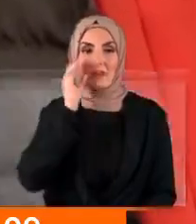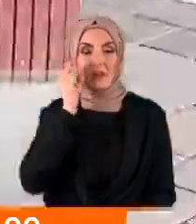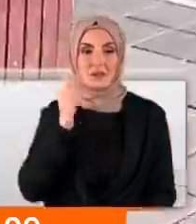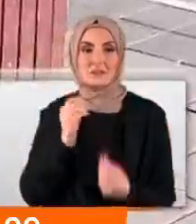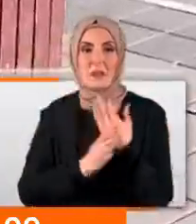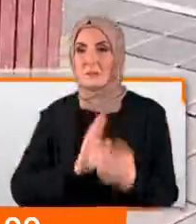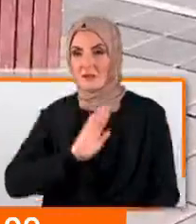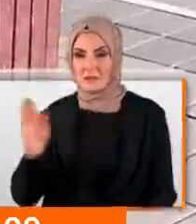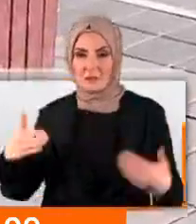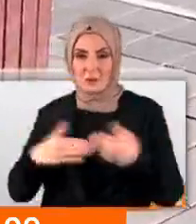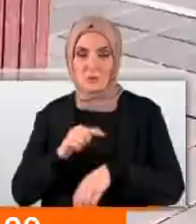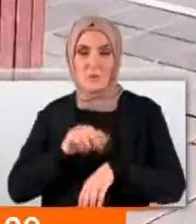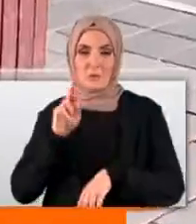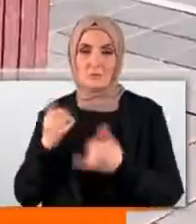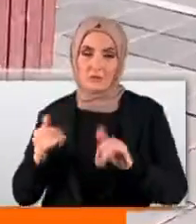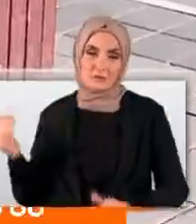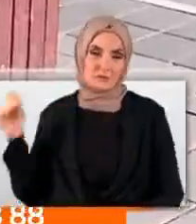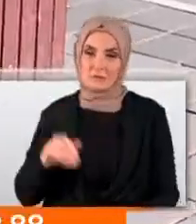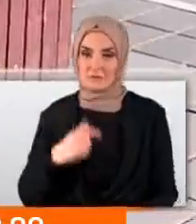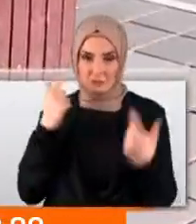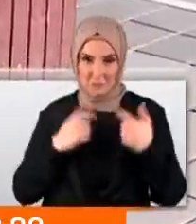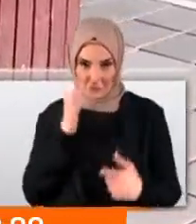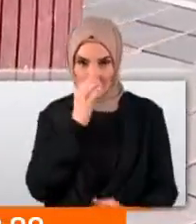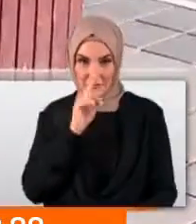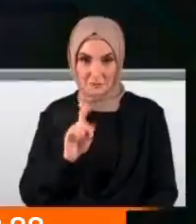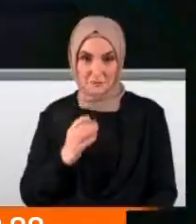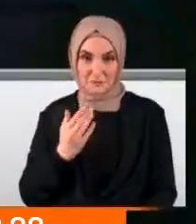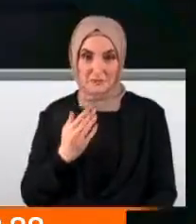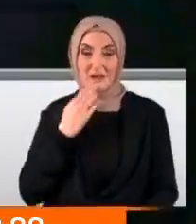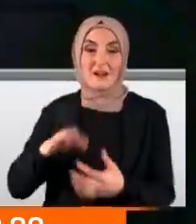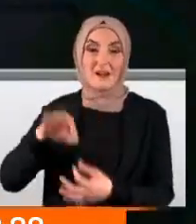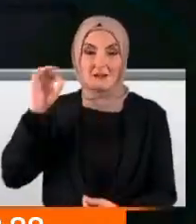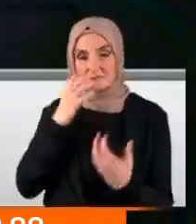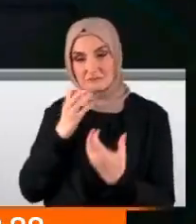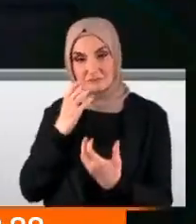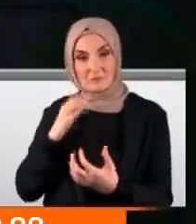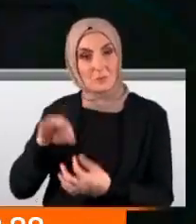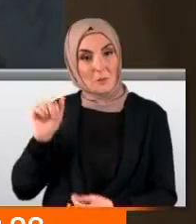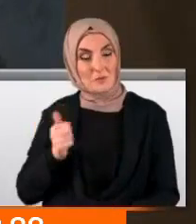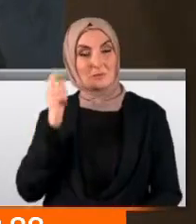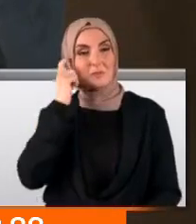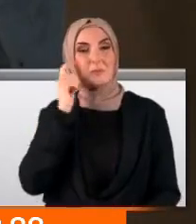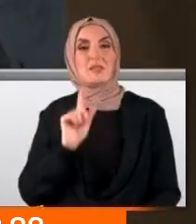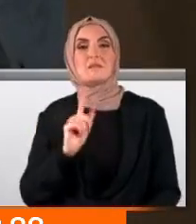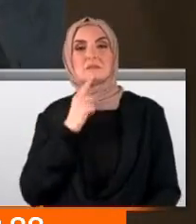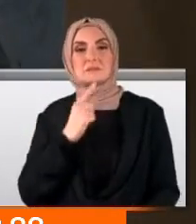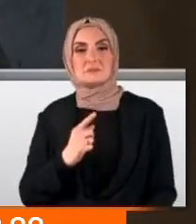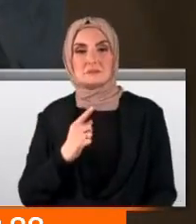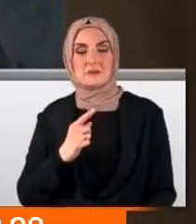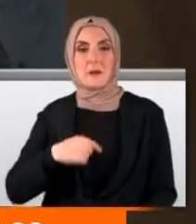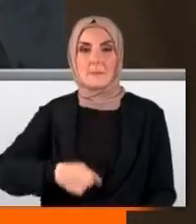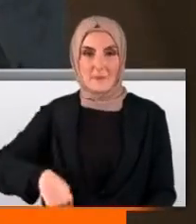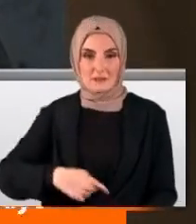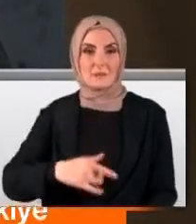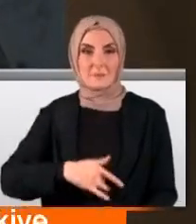oluyor? Dünya kadınların sırtında. Kadının kıymetini bilmeyen de insan değil. Vücudun ikinci beyni bağırsağı korumak için stresten